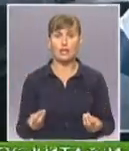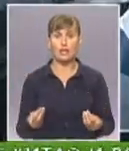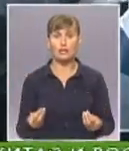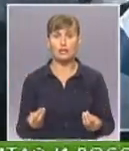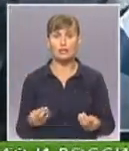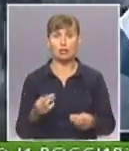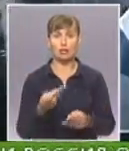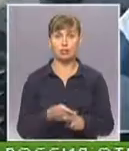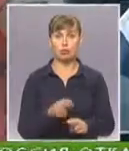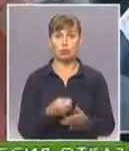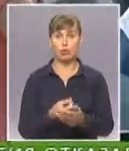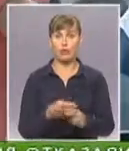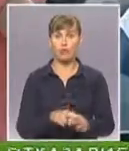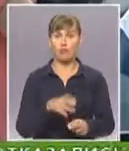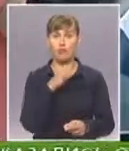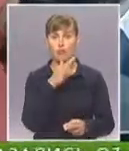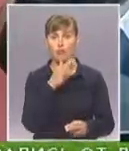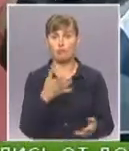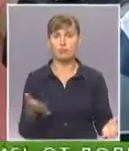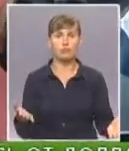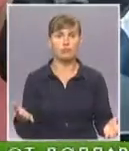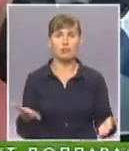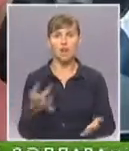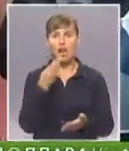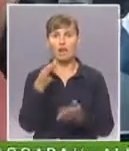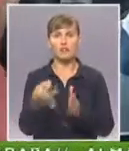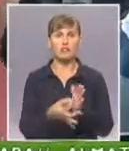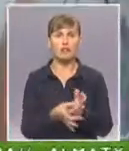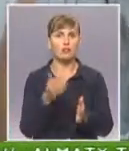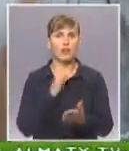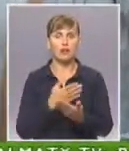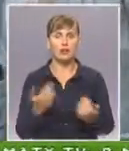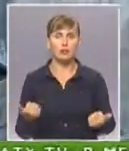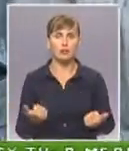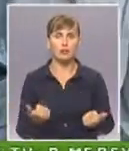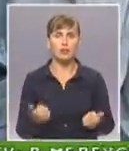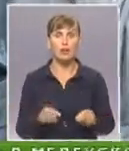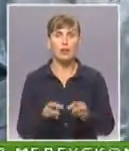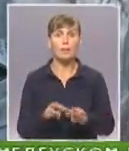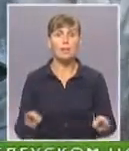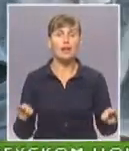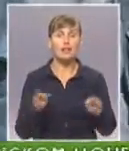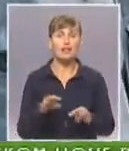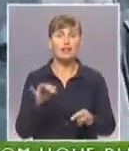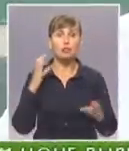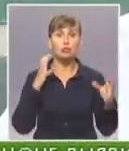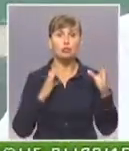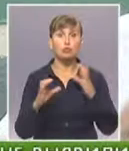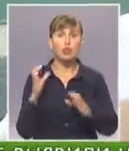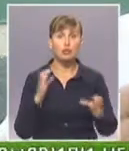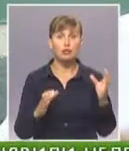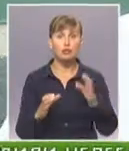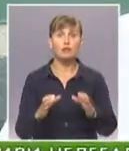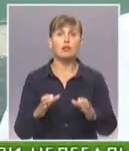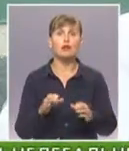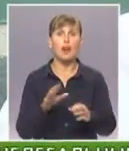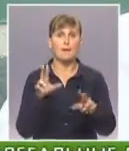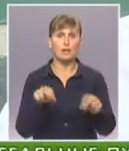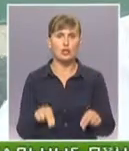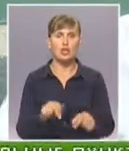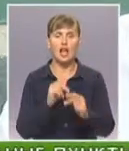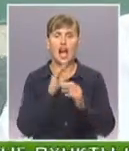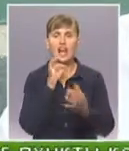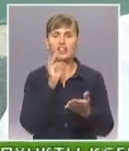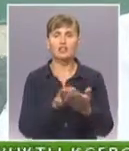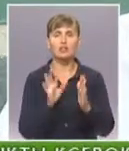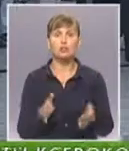до этой минуты, ответа от этих структур пока нет. Родителям и абитуриентам проректор академии пообещал дать ответы,